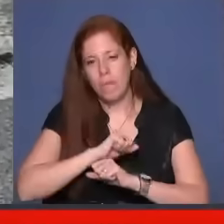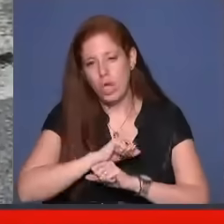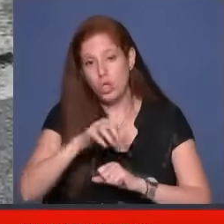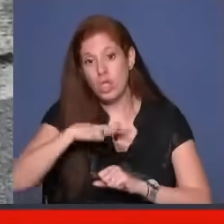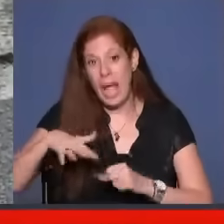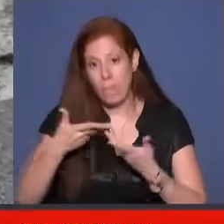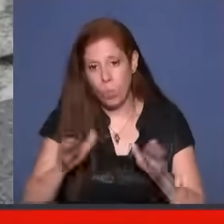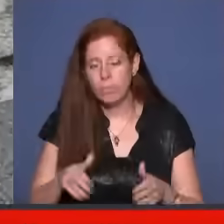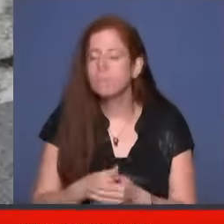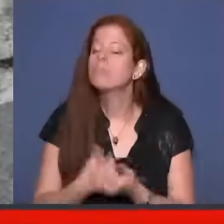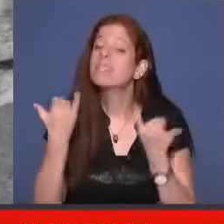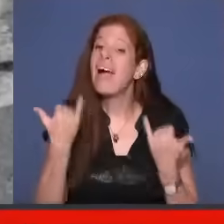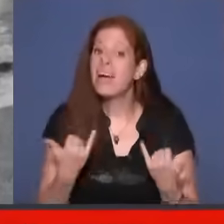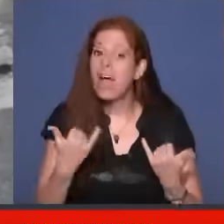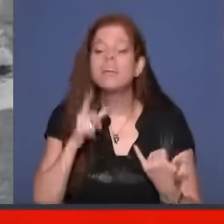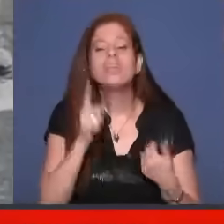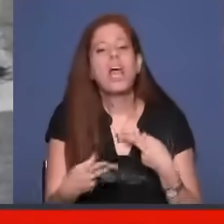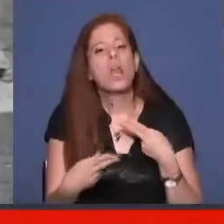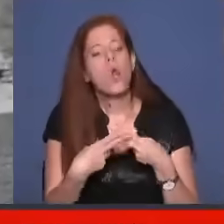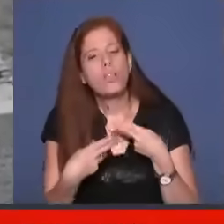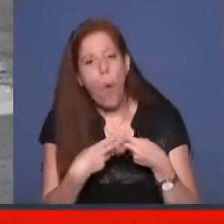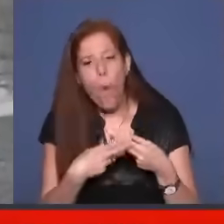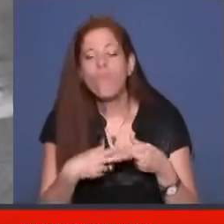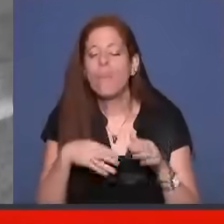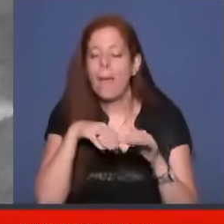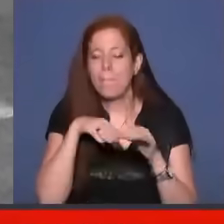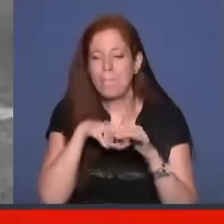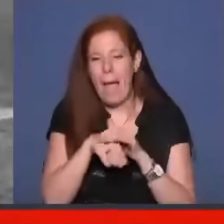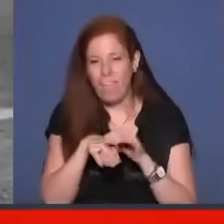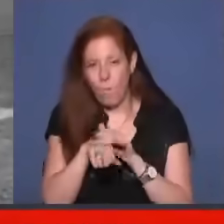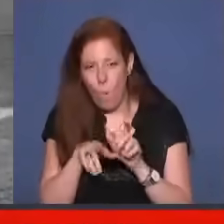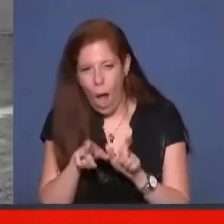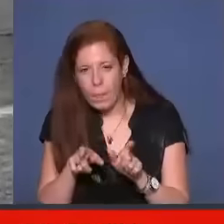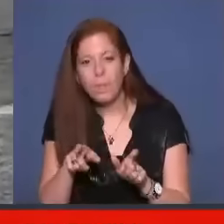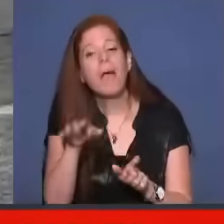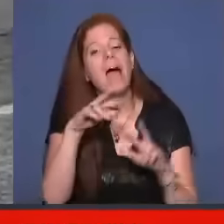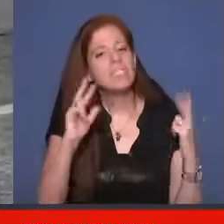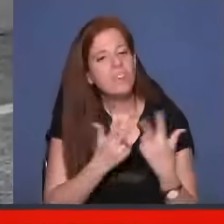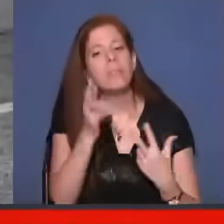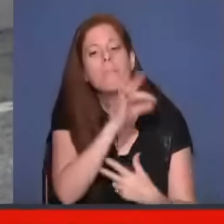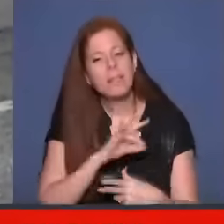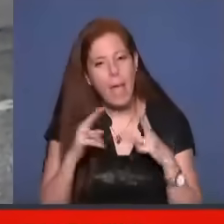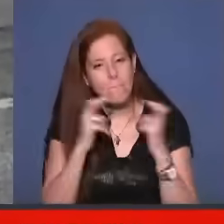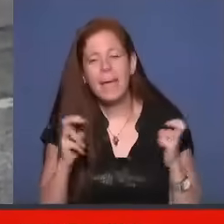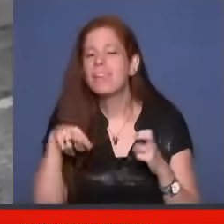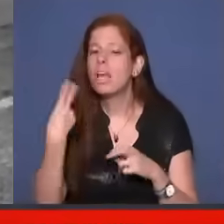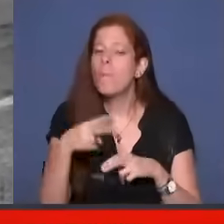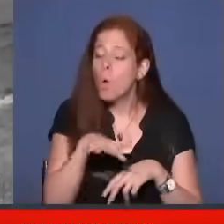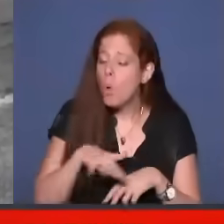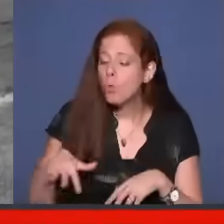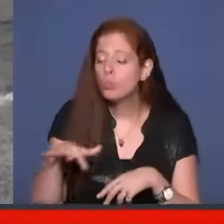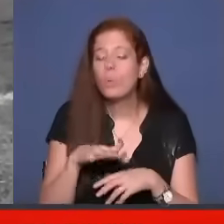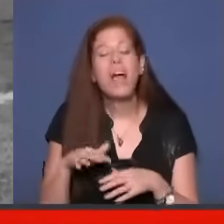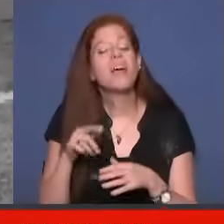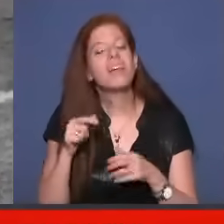להמשיך ולהיות בקרבת מרחבים מוגנים. הצוותים שלנו עדיין מסיירים בעיר, נהיה בכל שכונה, בכל רחוב, כדי לוודא